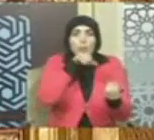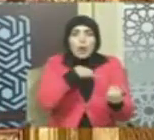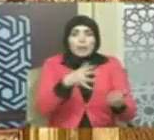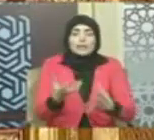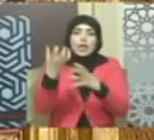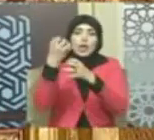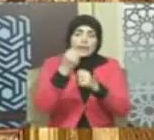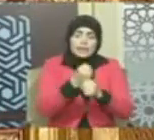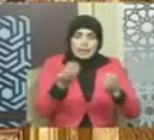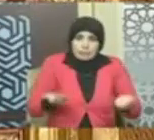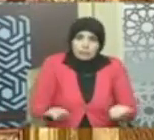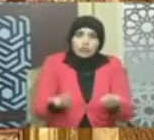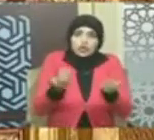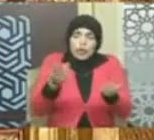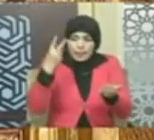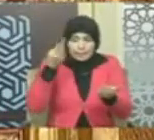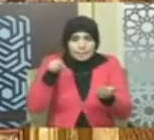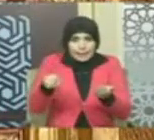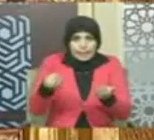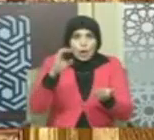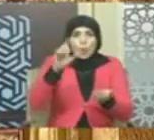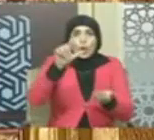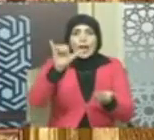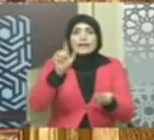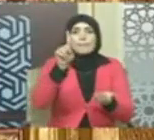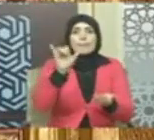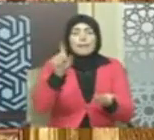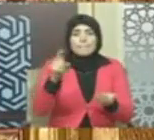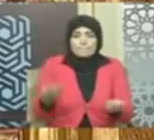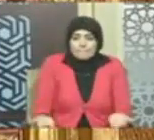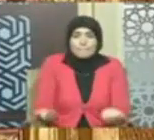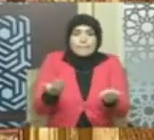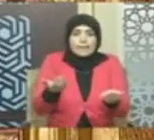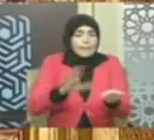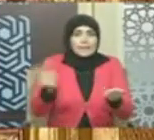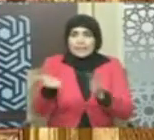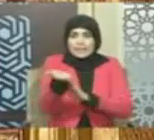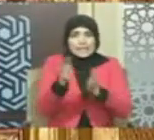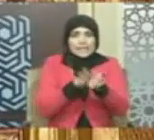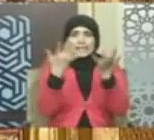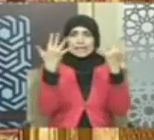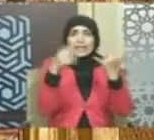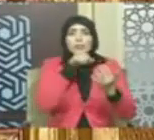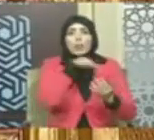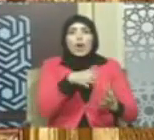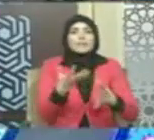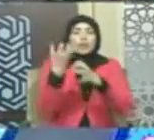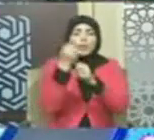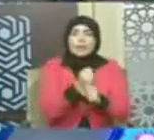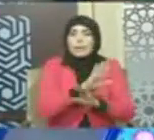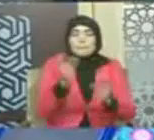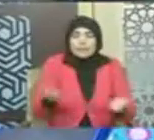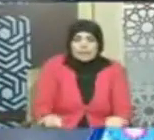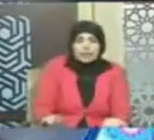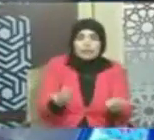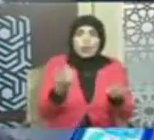على ساعديه، ليس له من حامل سوى ساعدي النبي صلى الله عليه وسلم،